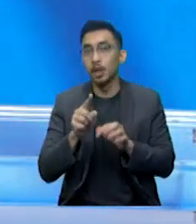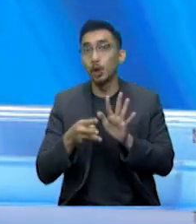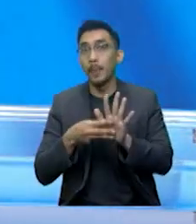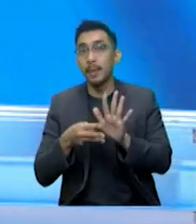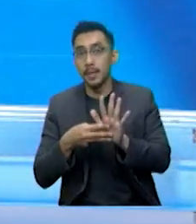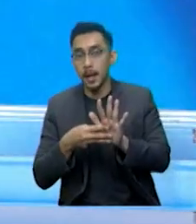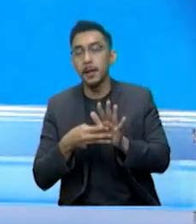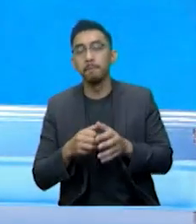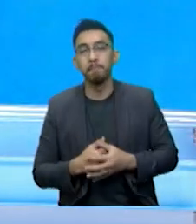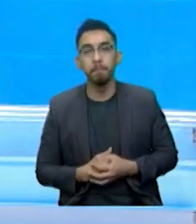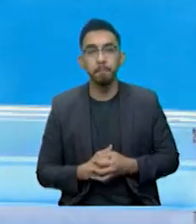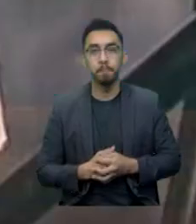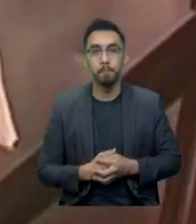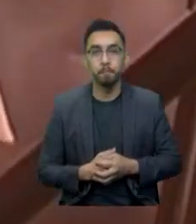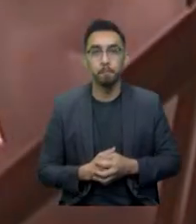rupiah.